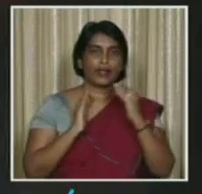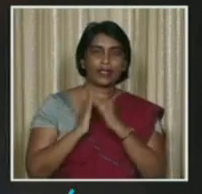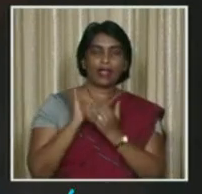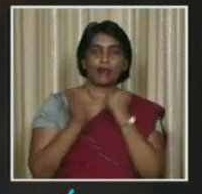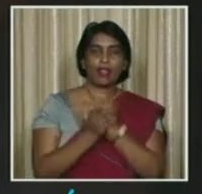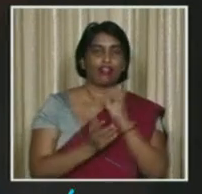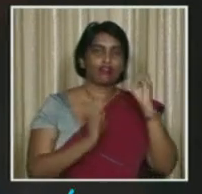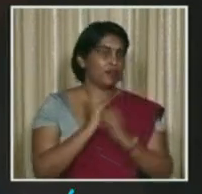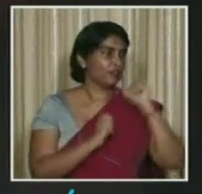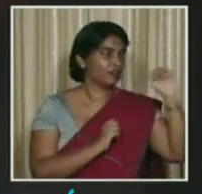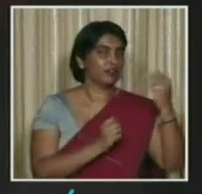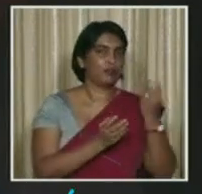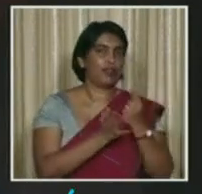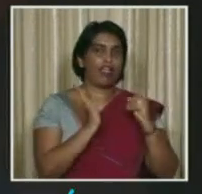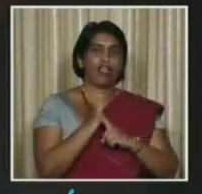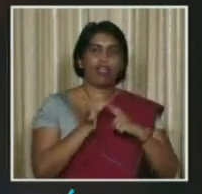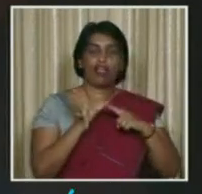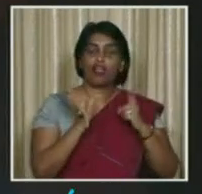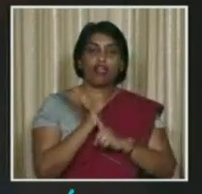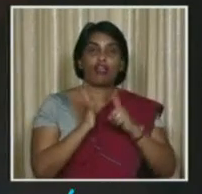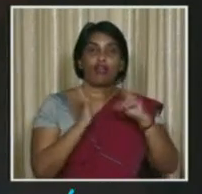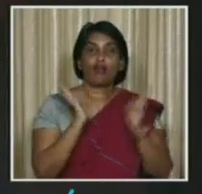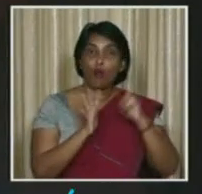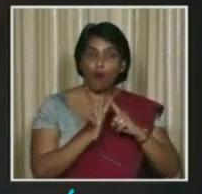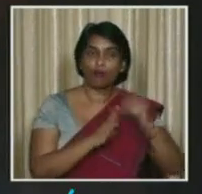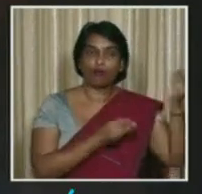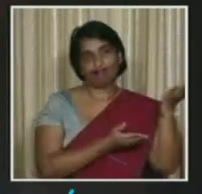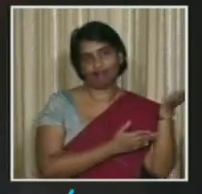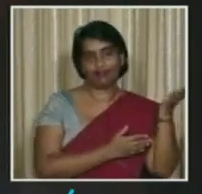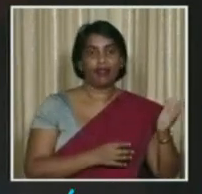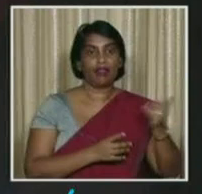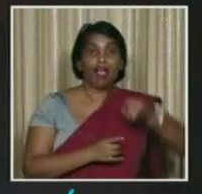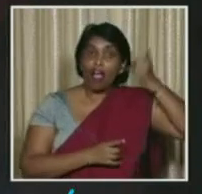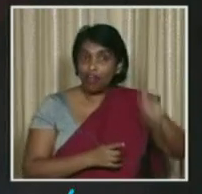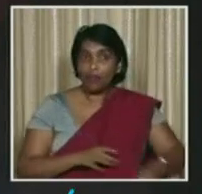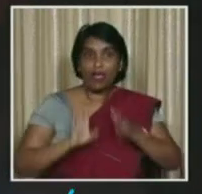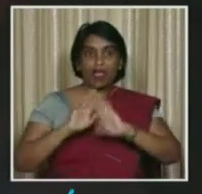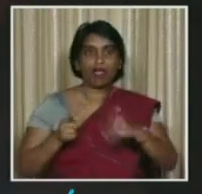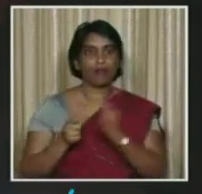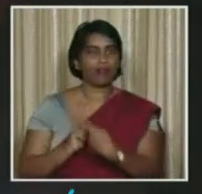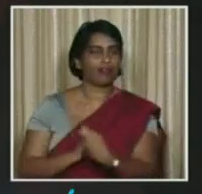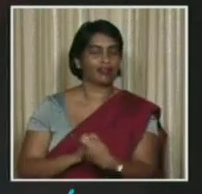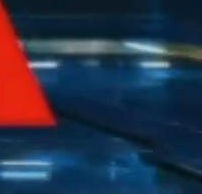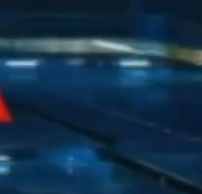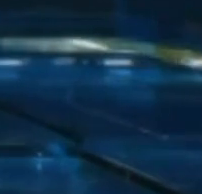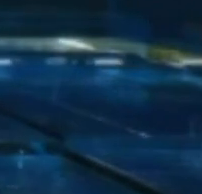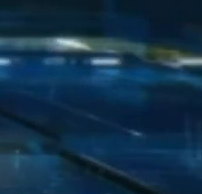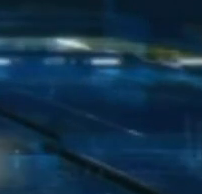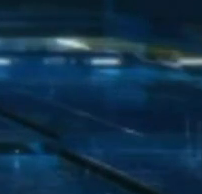කරන්න ලෝන් එකක් ඇප්ලයි කරනවා. ඒ ලෝන් එක බැංකුවෙන් අනුමත කරාම ළමයි රතඤ්ඤ දානවා. ඒ වගේ සීන් එකක් තමයි දැන් වෙලා